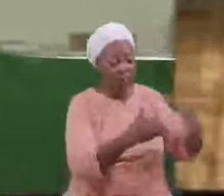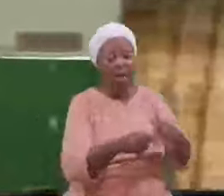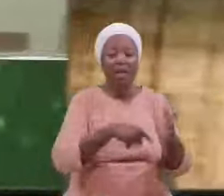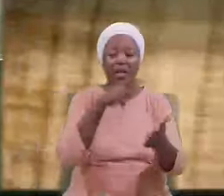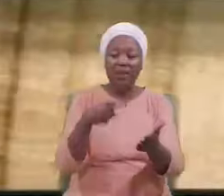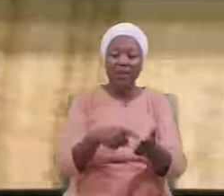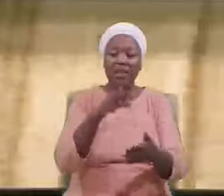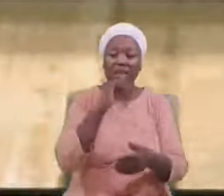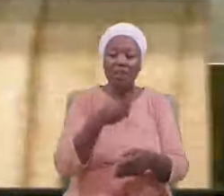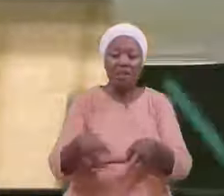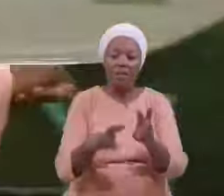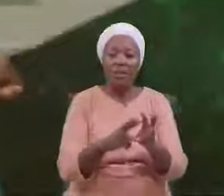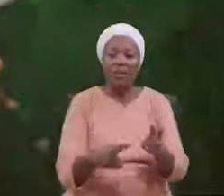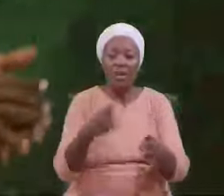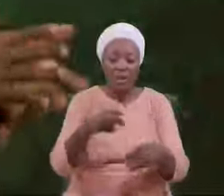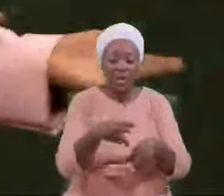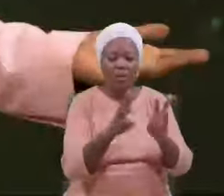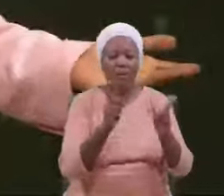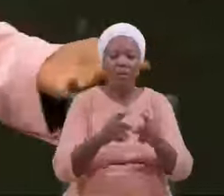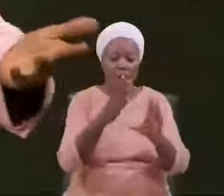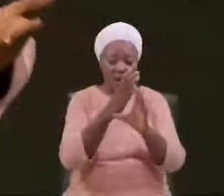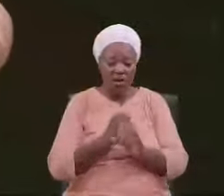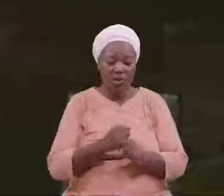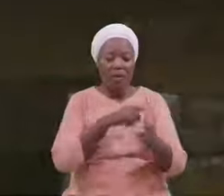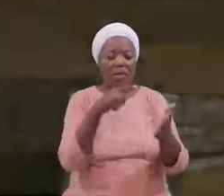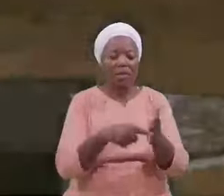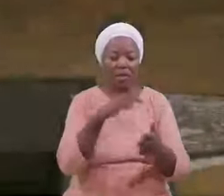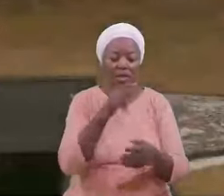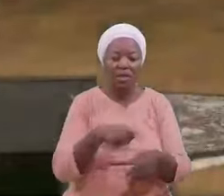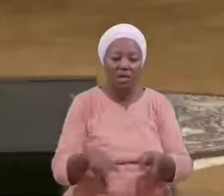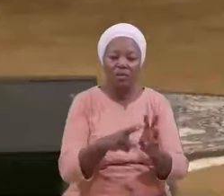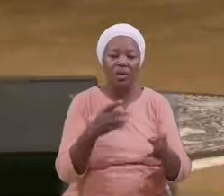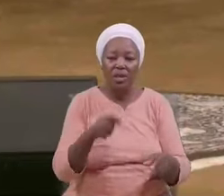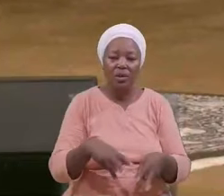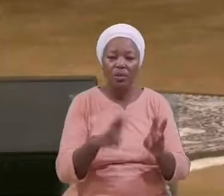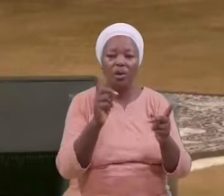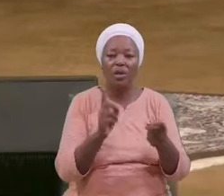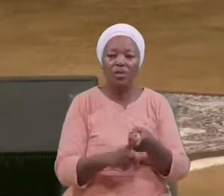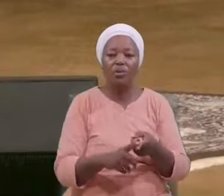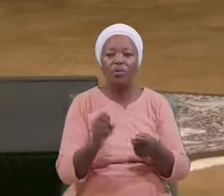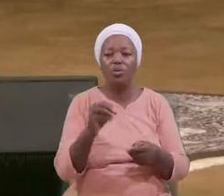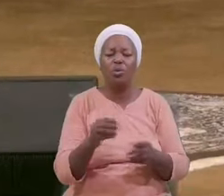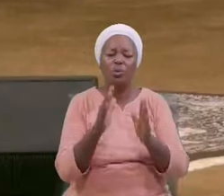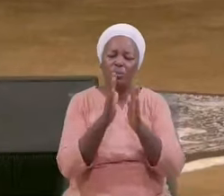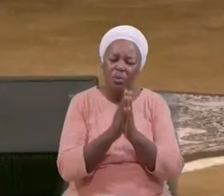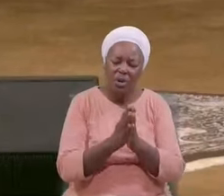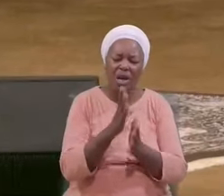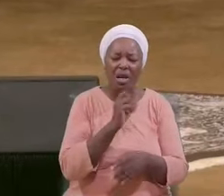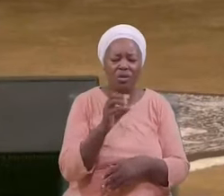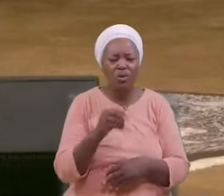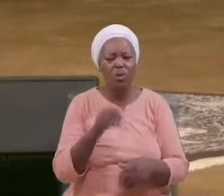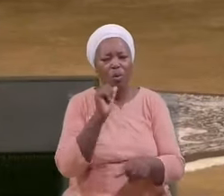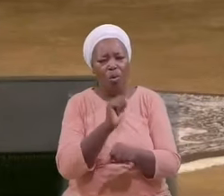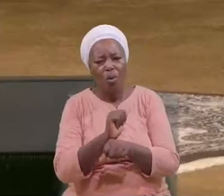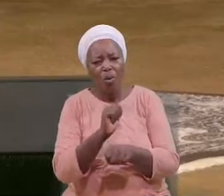chemin, la façon de réaliser. Voici le chemin, la façon de tant prier. Et tant